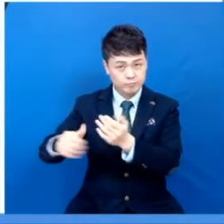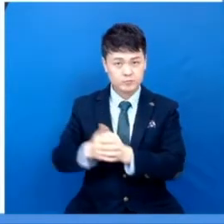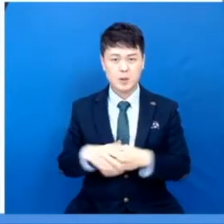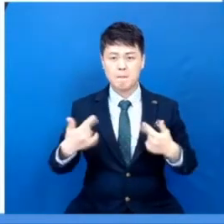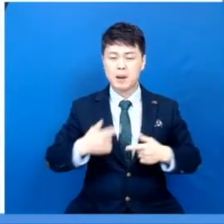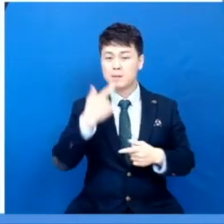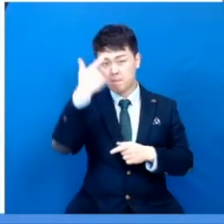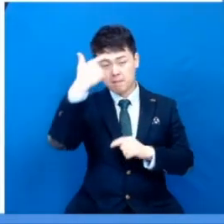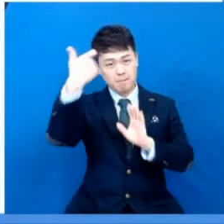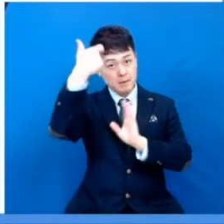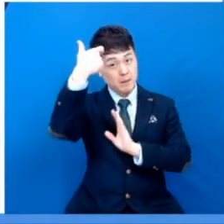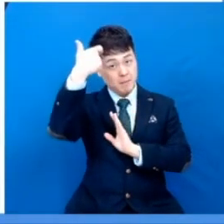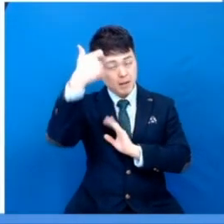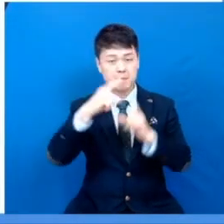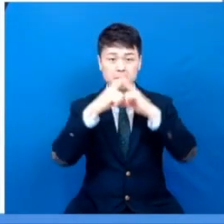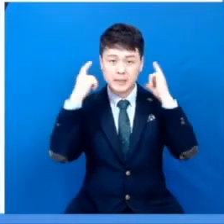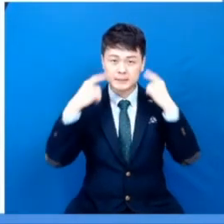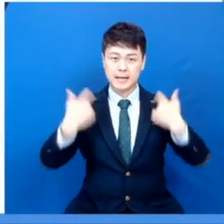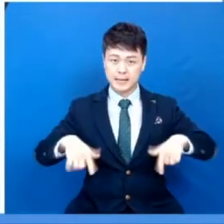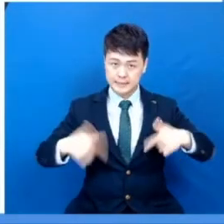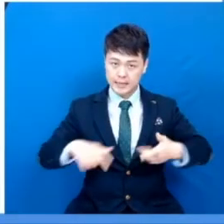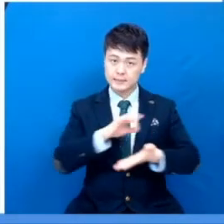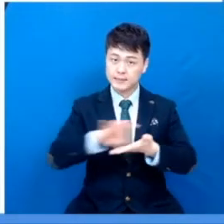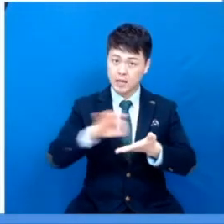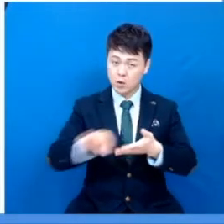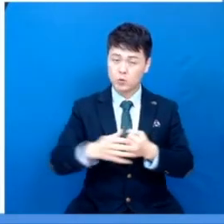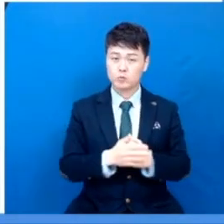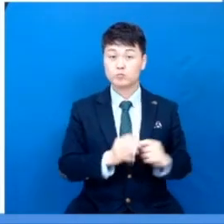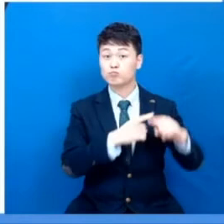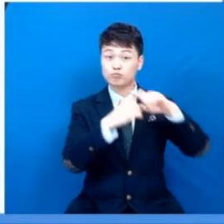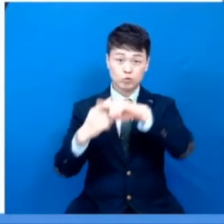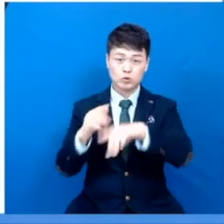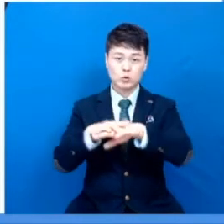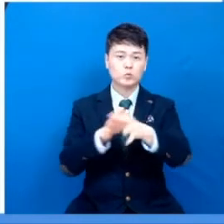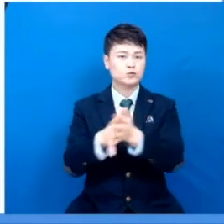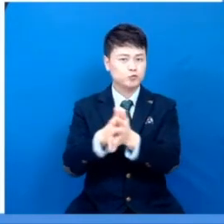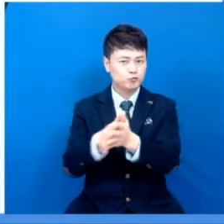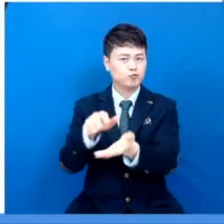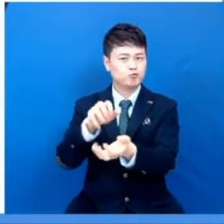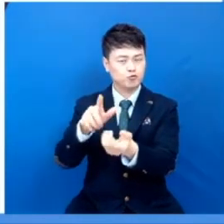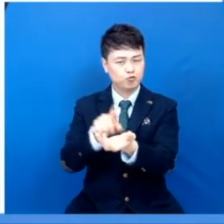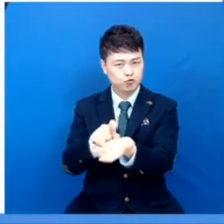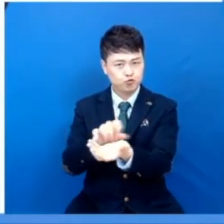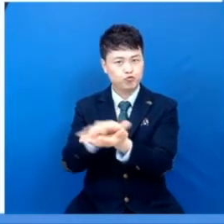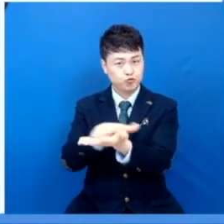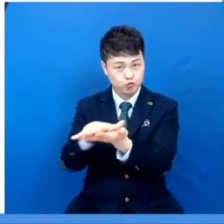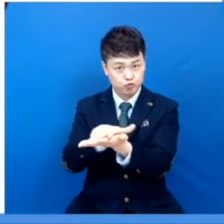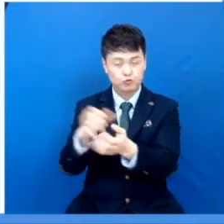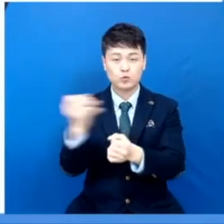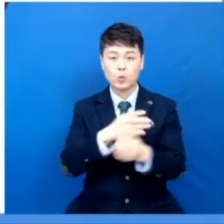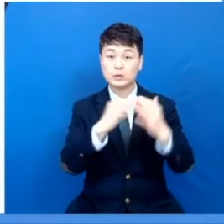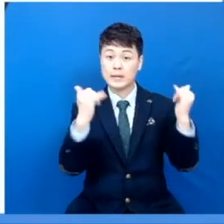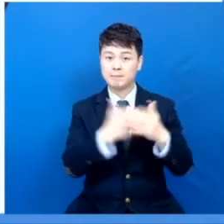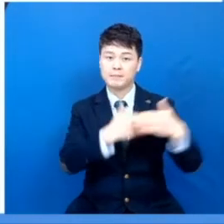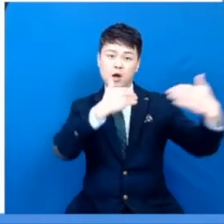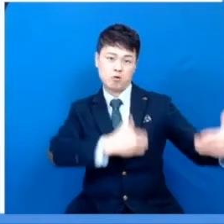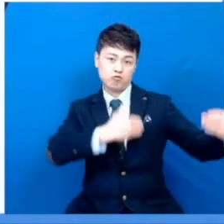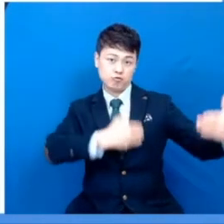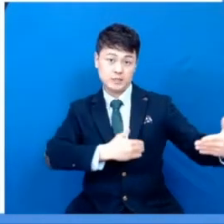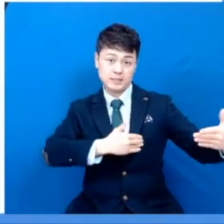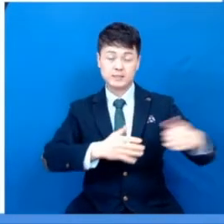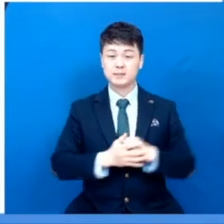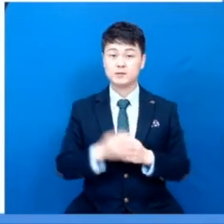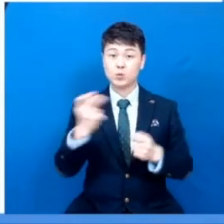마스크 필수 착용 일상 중 수시 손소독 이용 인간의 거리두기 뿐만 아니라